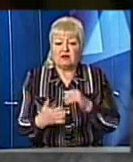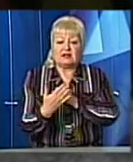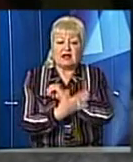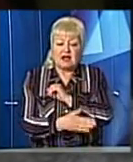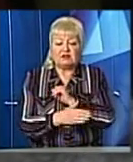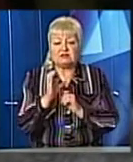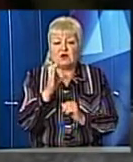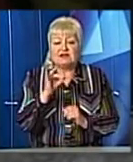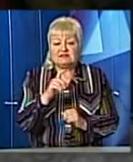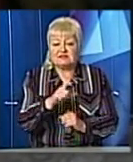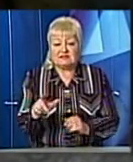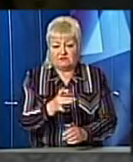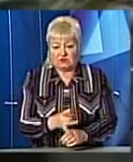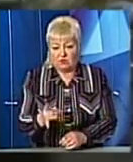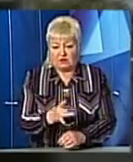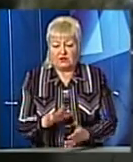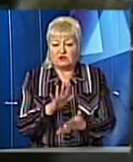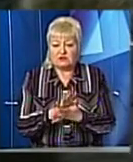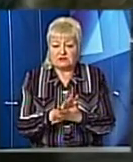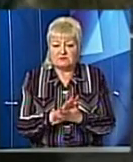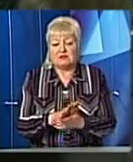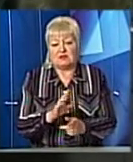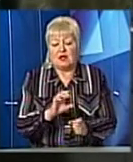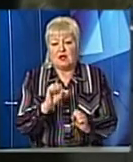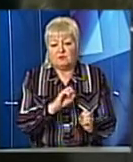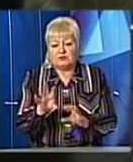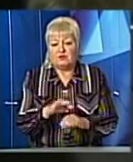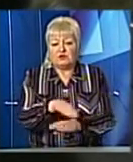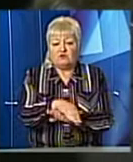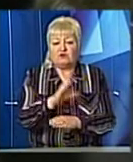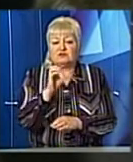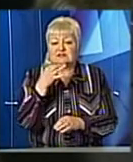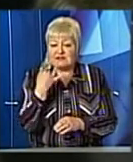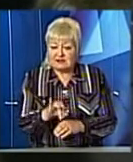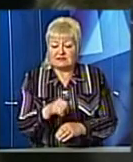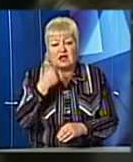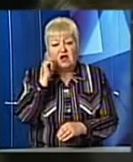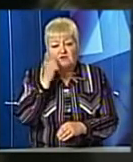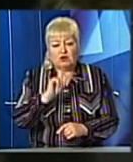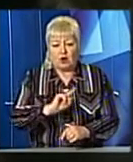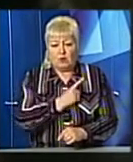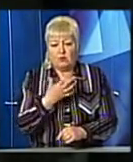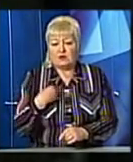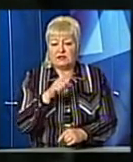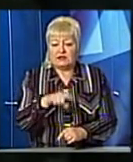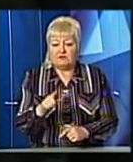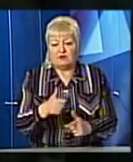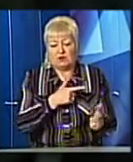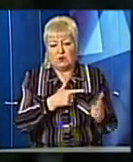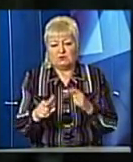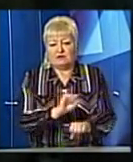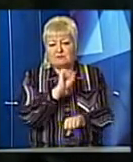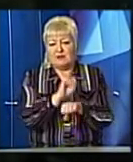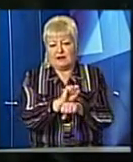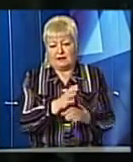Галицького та Сигівського районів сміття вестимуть на вулицю Стрийську. Вчора ввечері обурені львів'яни готувалися перекрити дорогу,